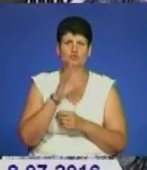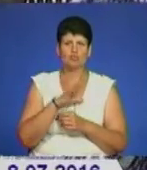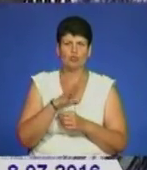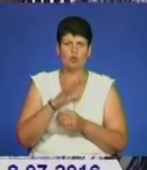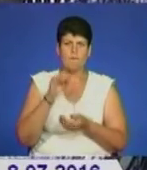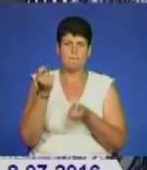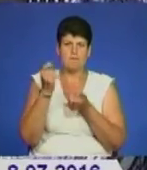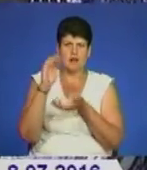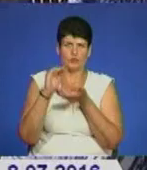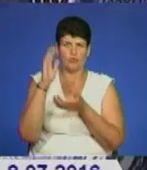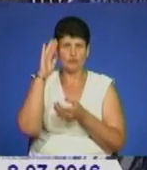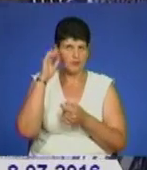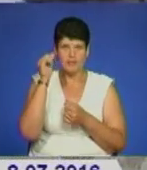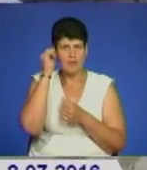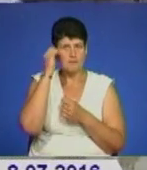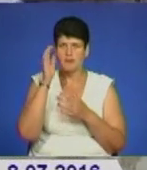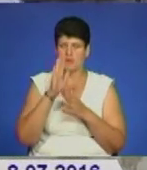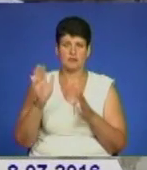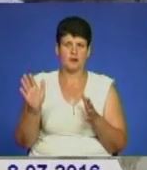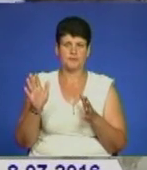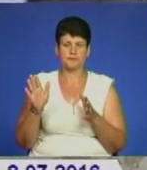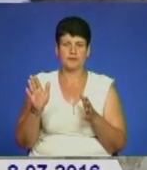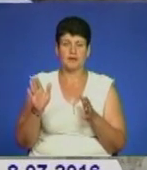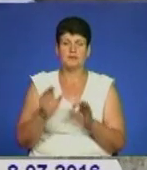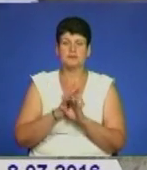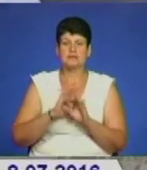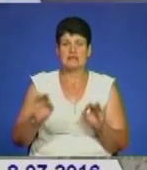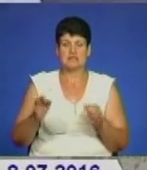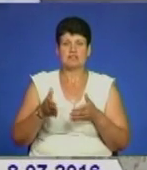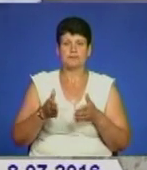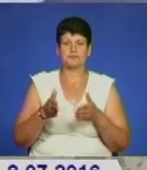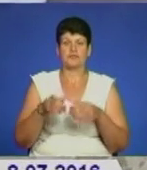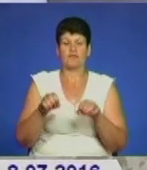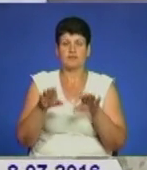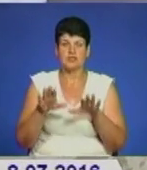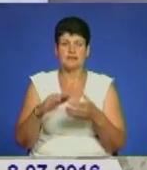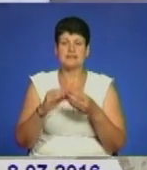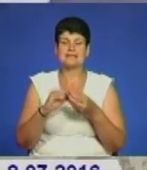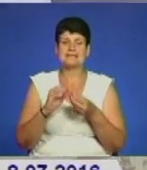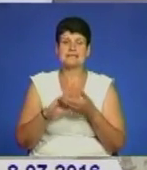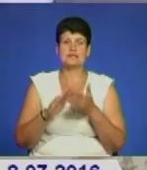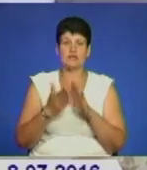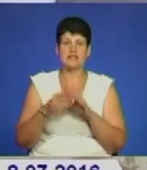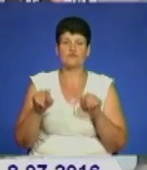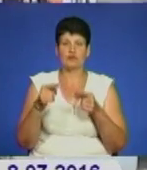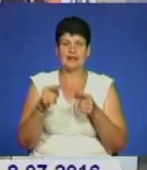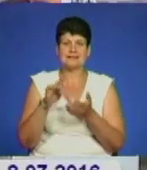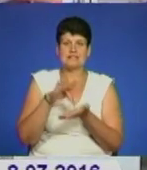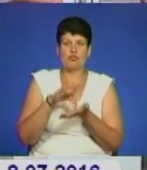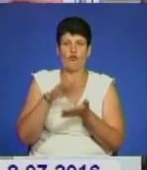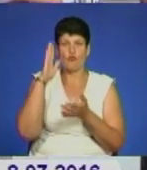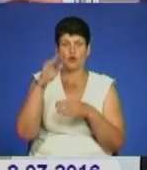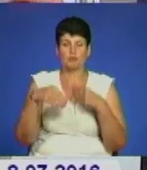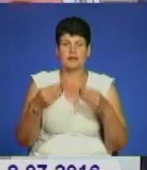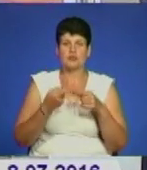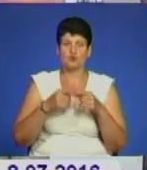міліла і не було в криницях води? Ні, я такого не пам'ятаю. Раціональним виходом з цієї ситуації є створення централізованого водопостачання. Для